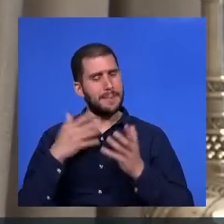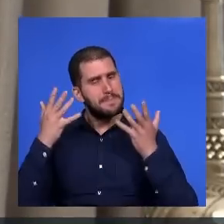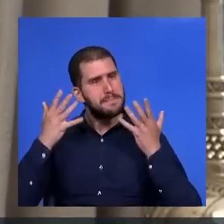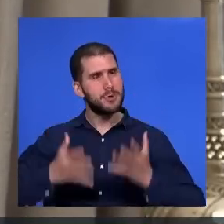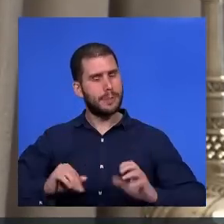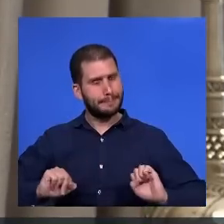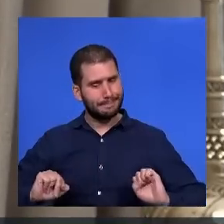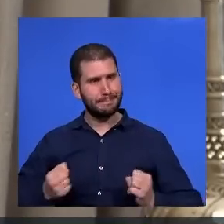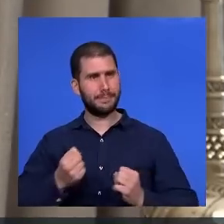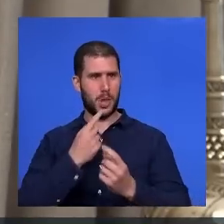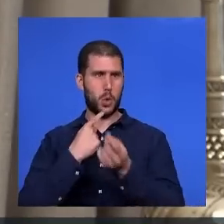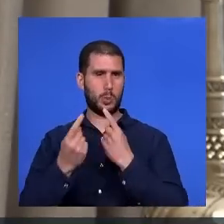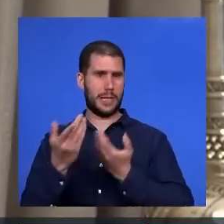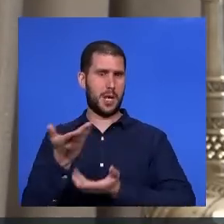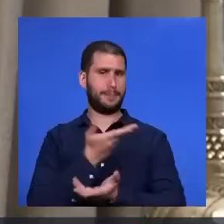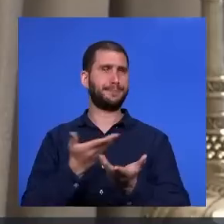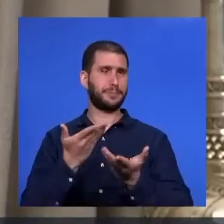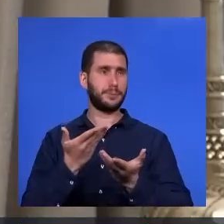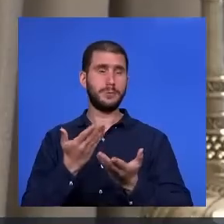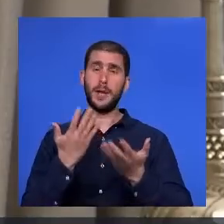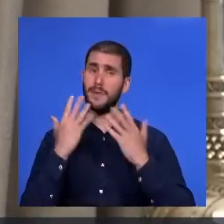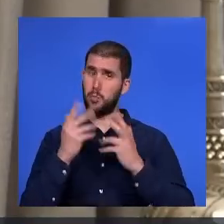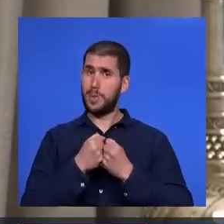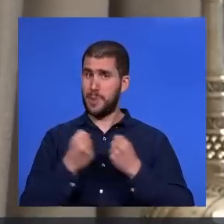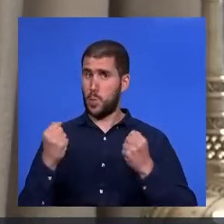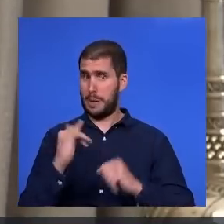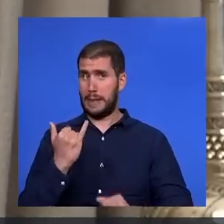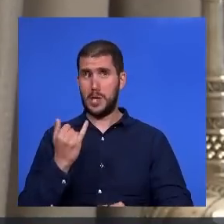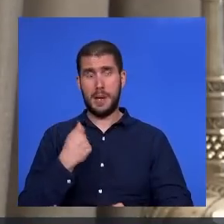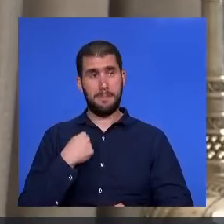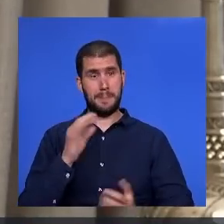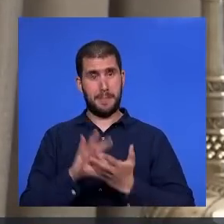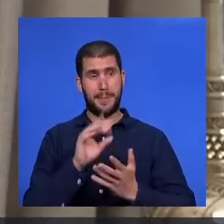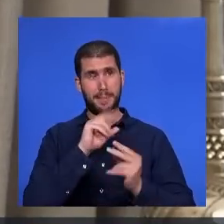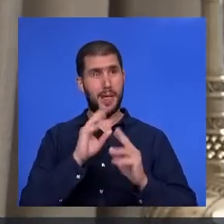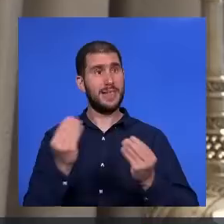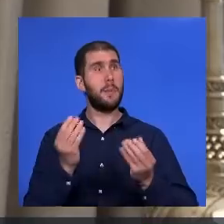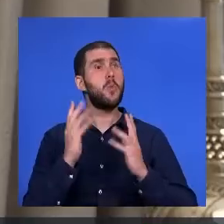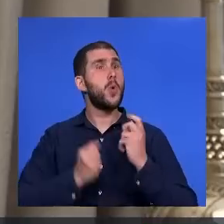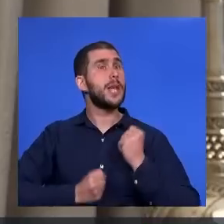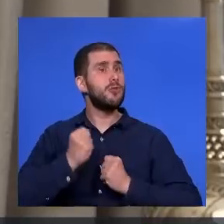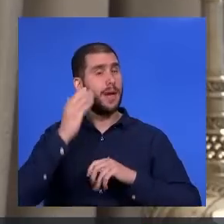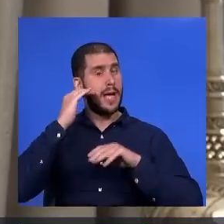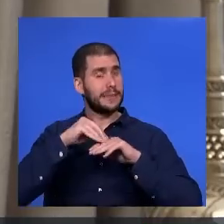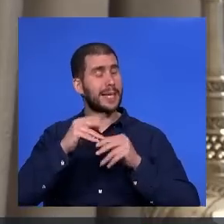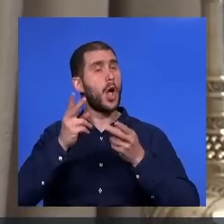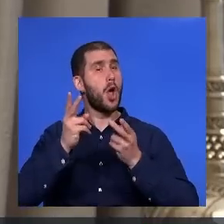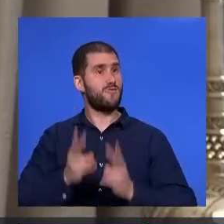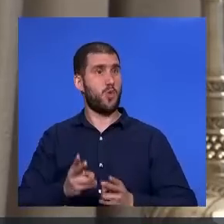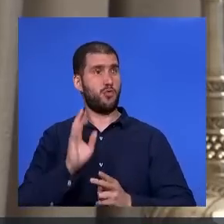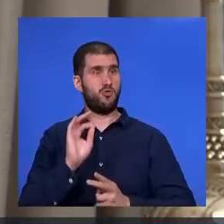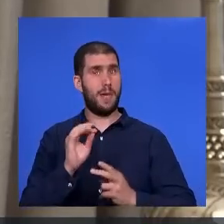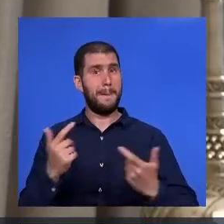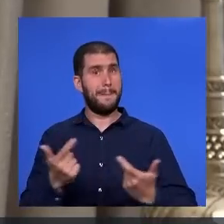כולי גם בדו-שיח ודיאלוג. האווירה מאוד טעונה. כשאני דיברתי על דברים מאוד קשים, והזכרתי את האופציה של